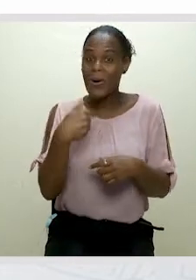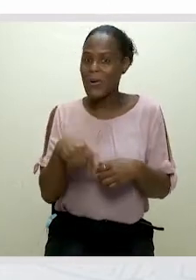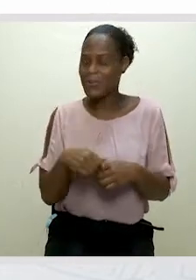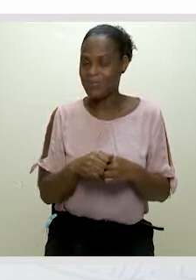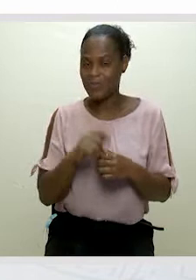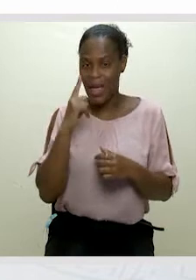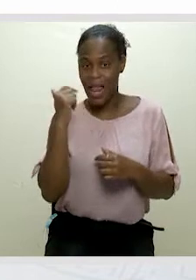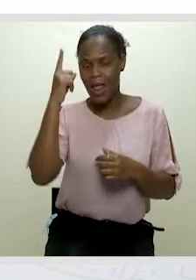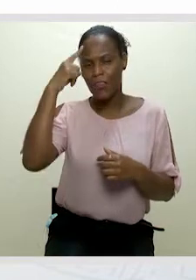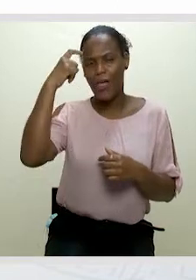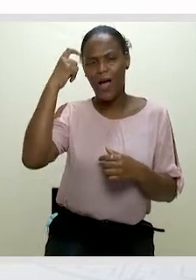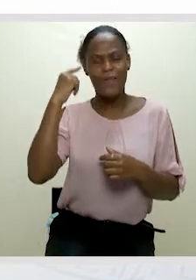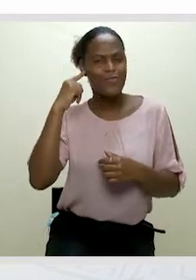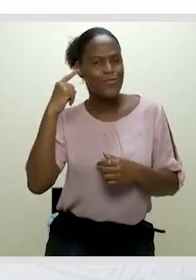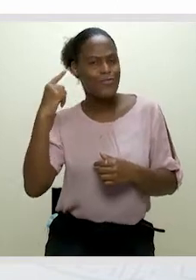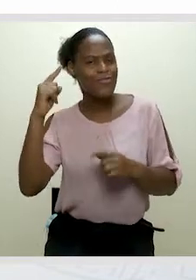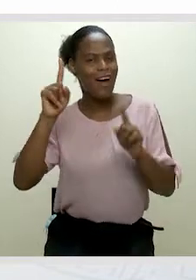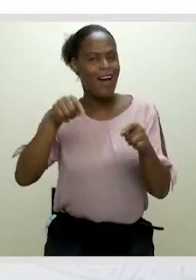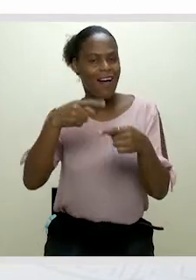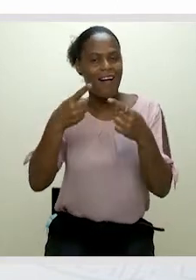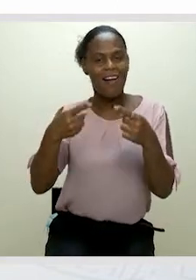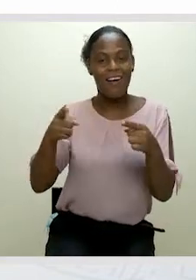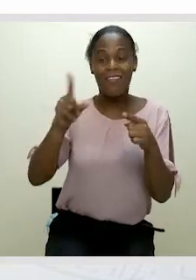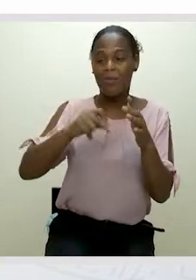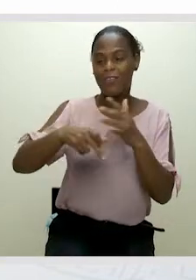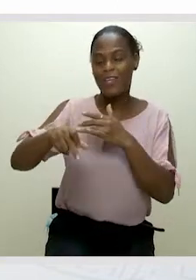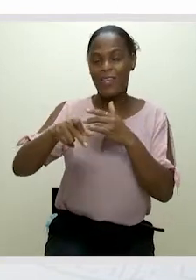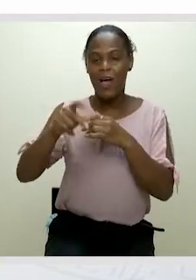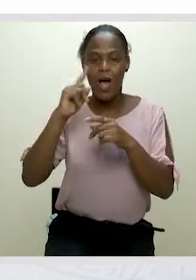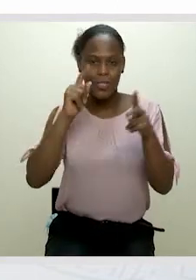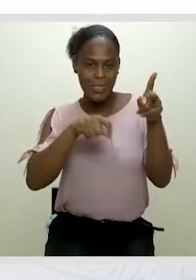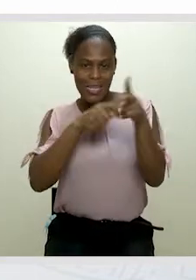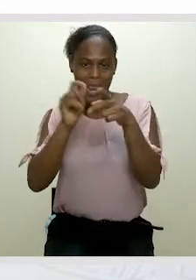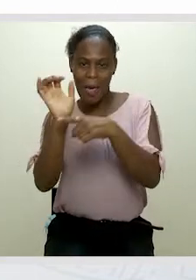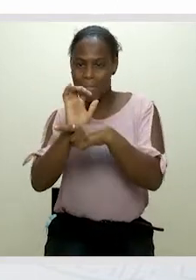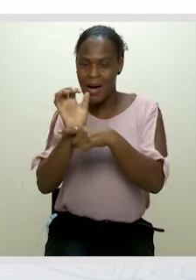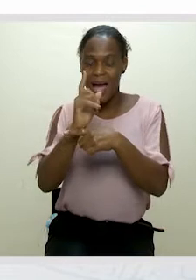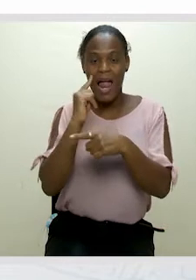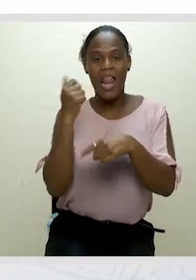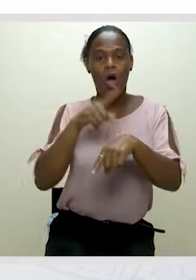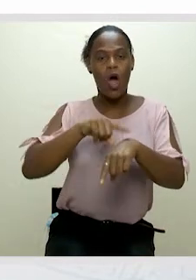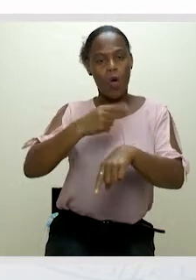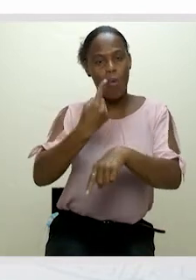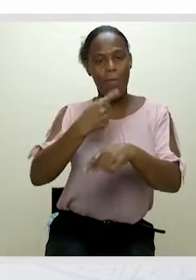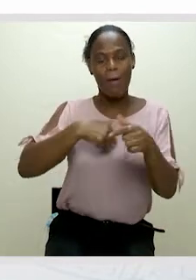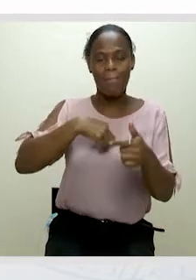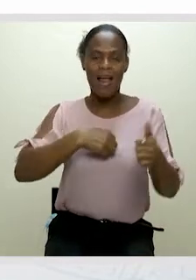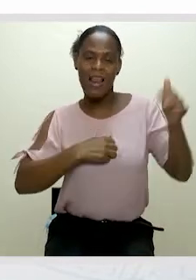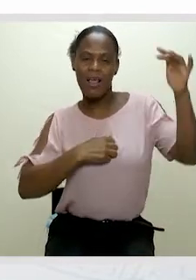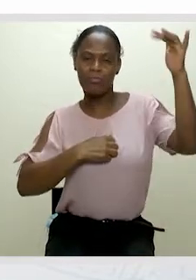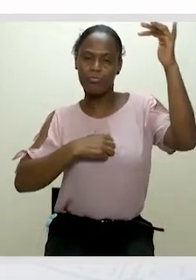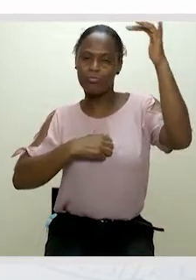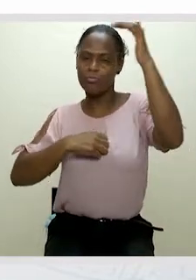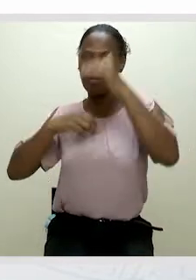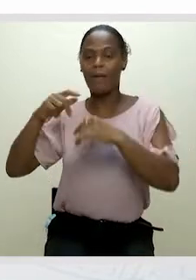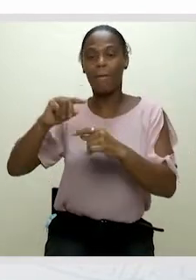adore écouter de la musique et aller au cinéma et elle fait une heure de ballet par jour. Oh, il